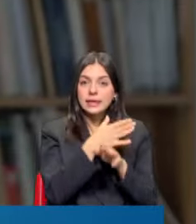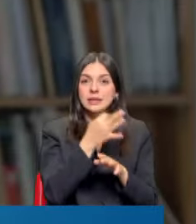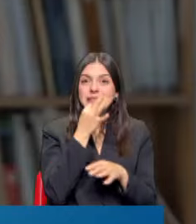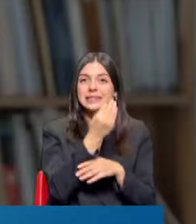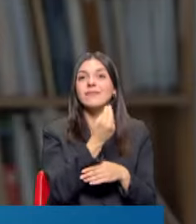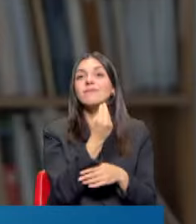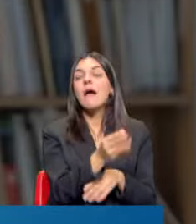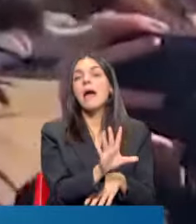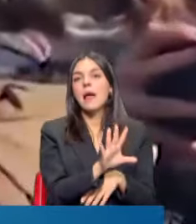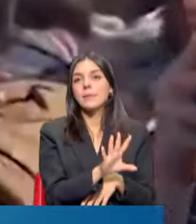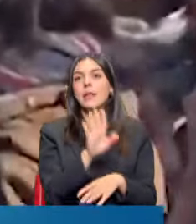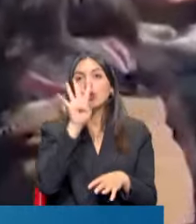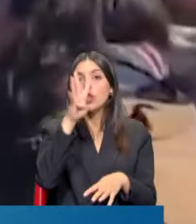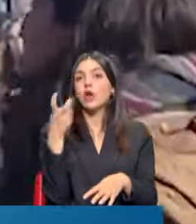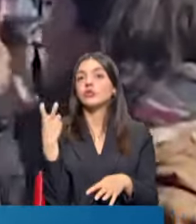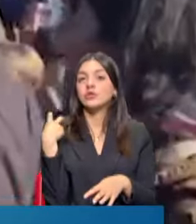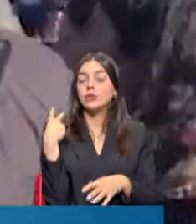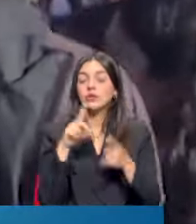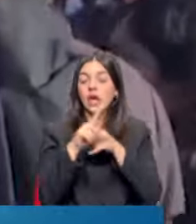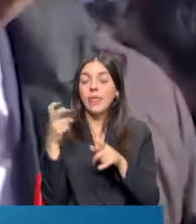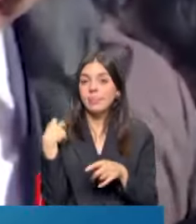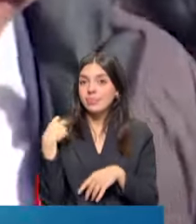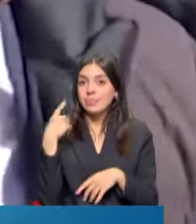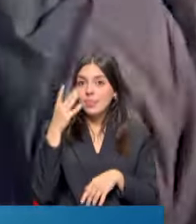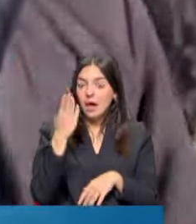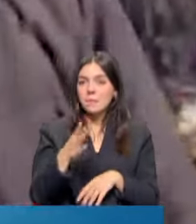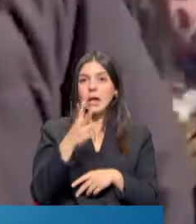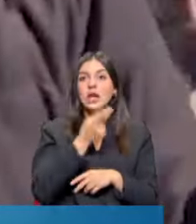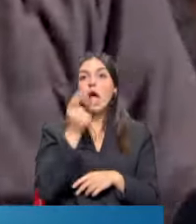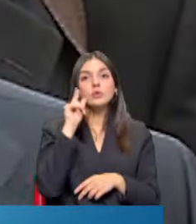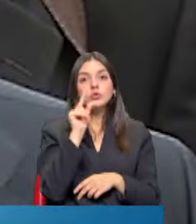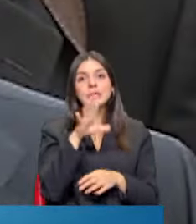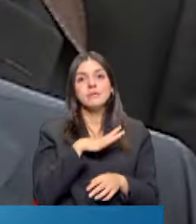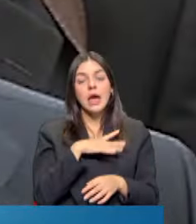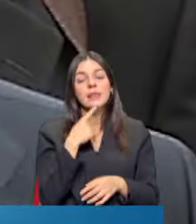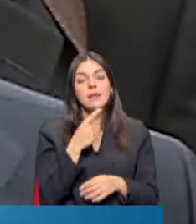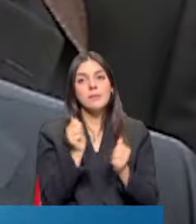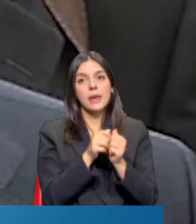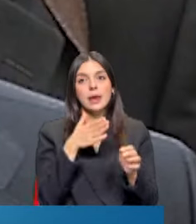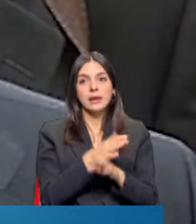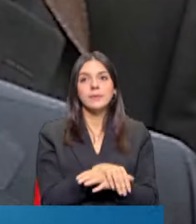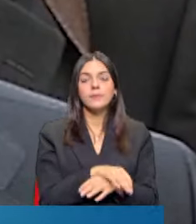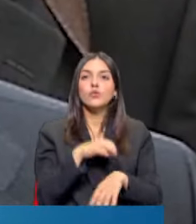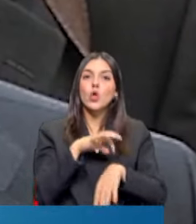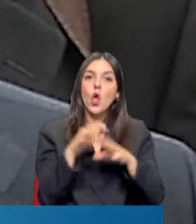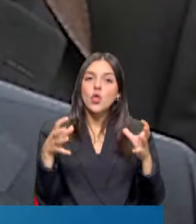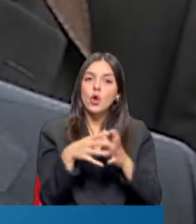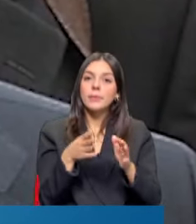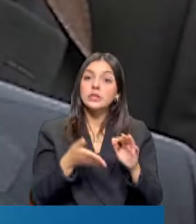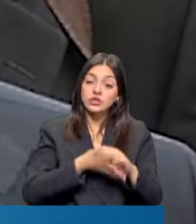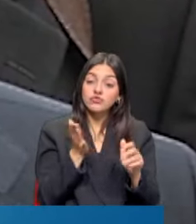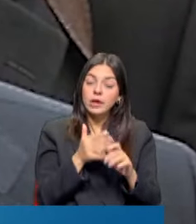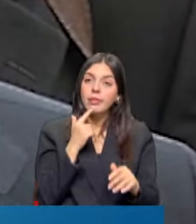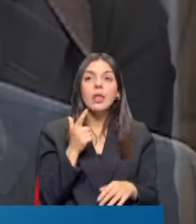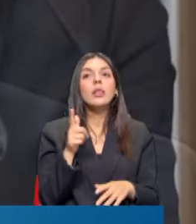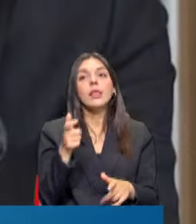muayene odasına 4 jandarma kaçma şüphesi var diyerek beraberinde girdi. Doktor heyeti çıkmalarını rica etmelerine rağmen çıkmamışlar.